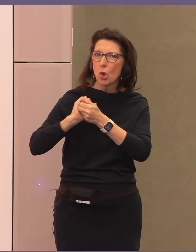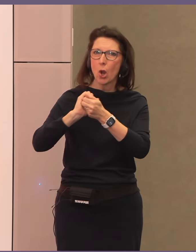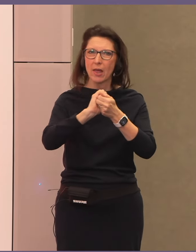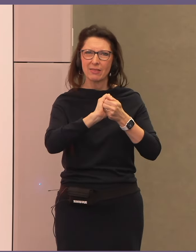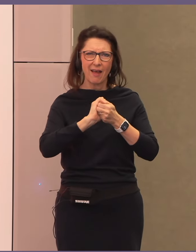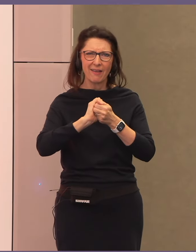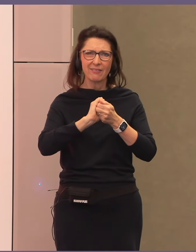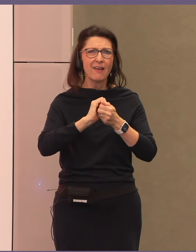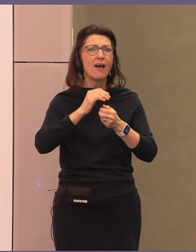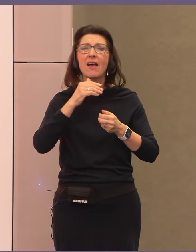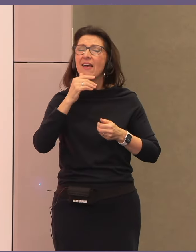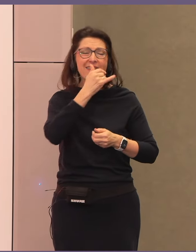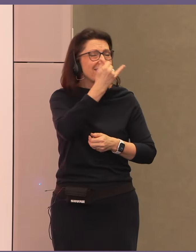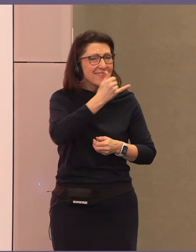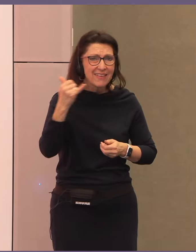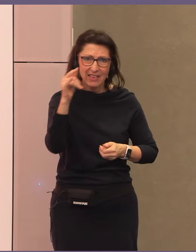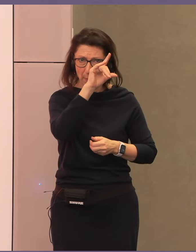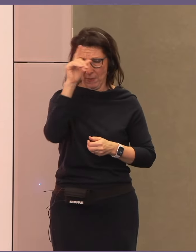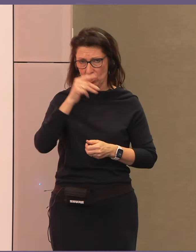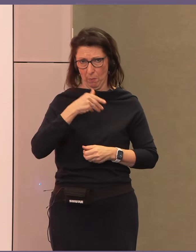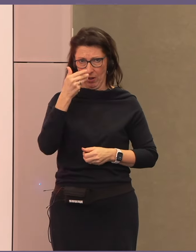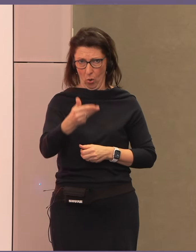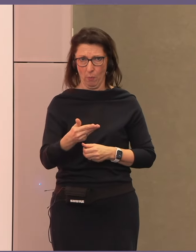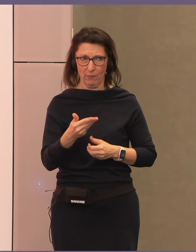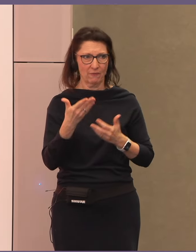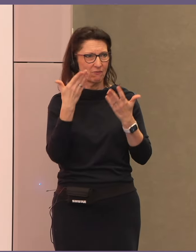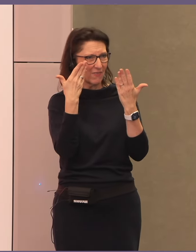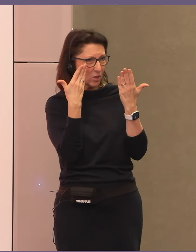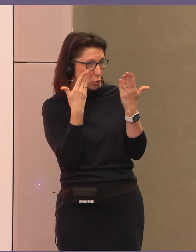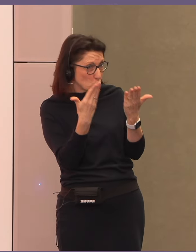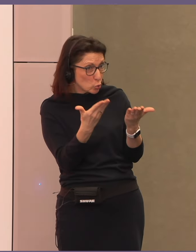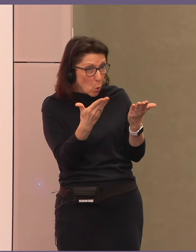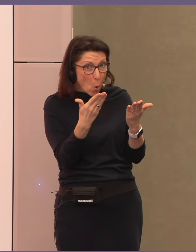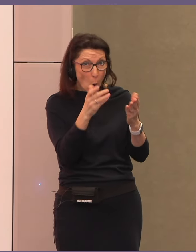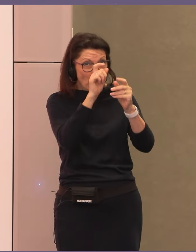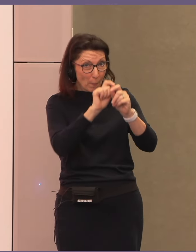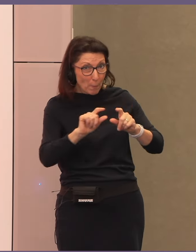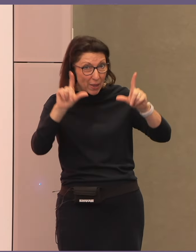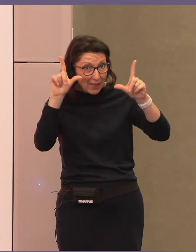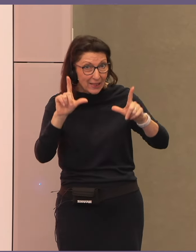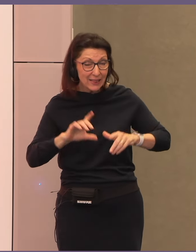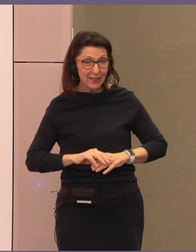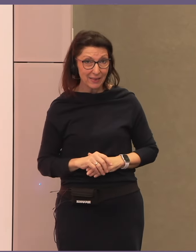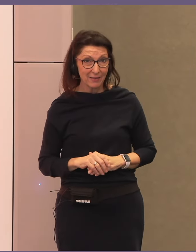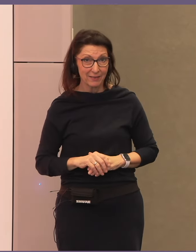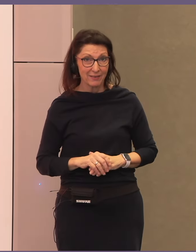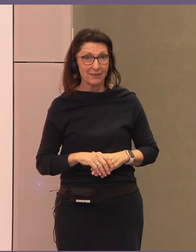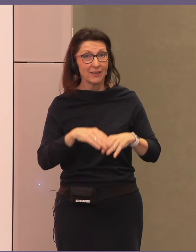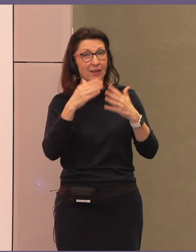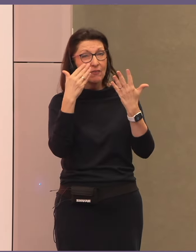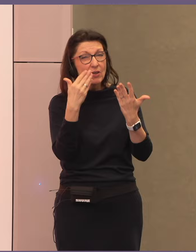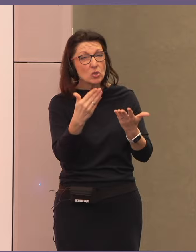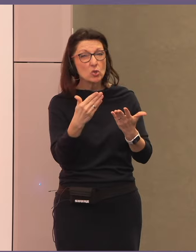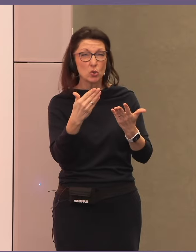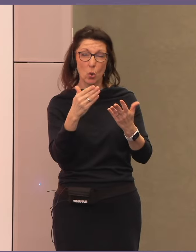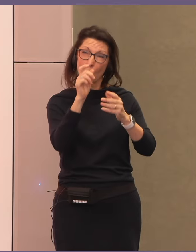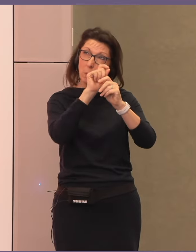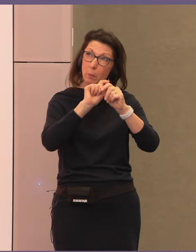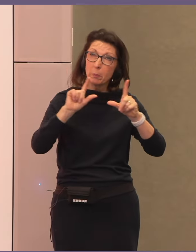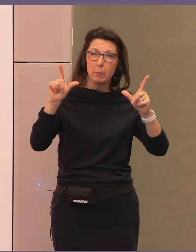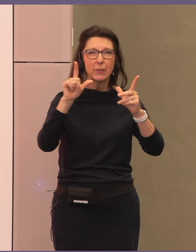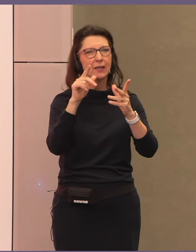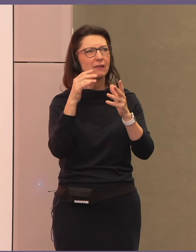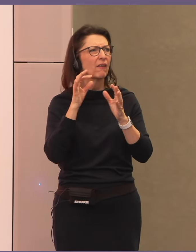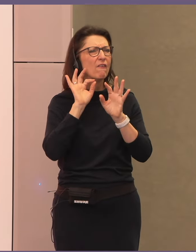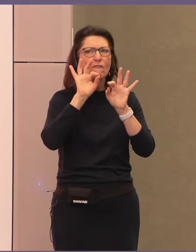gewährt wird. Für ein solches nicht repressives und fürsorgliches Verständnis von Sicherheit